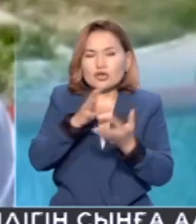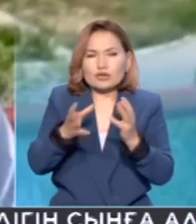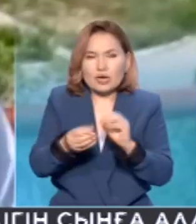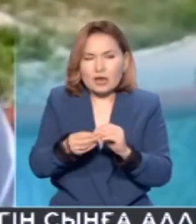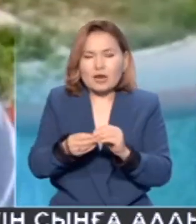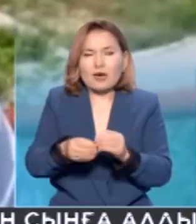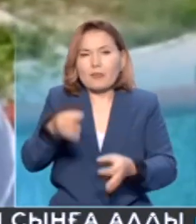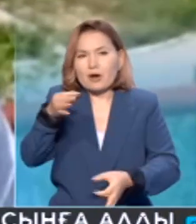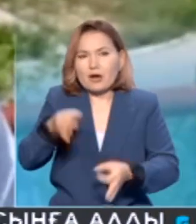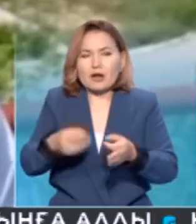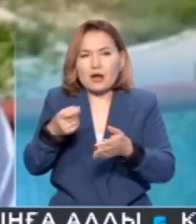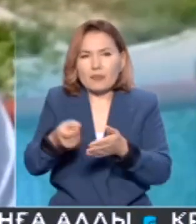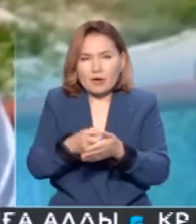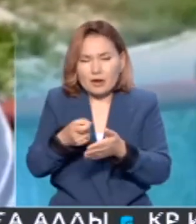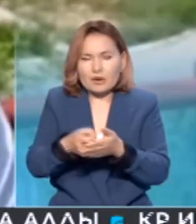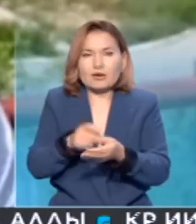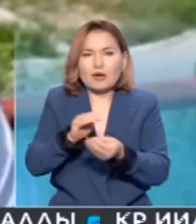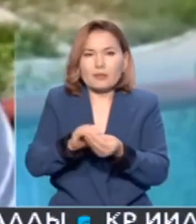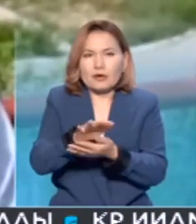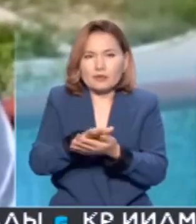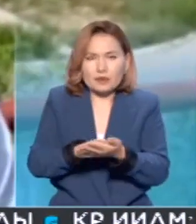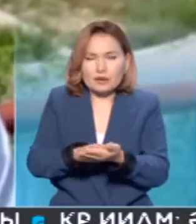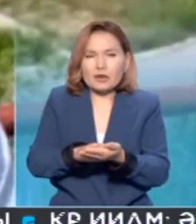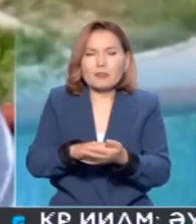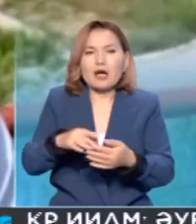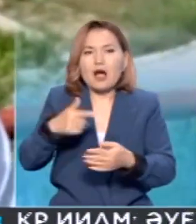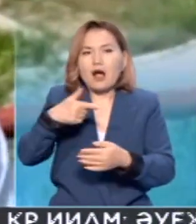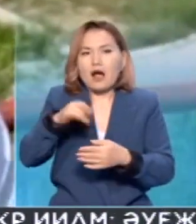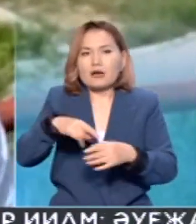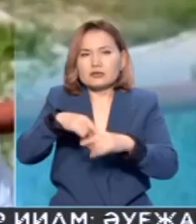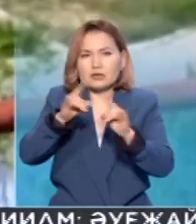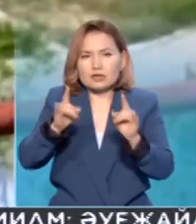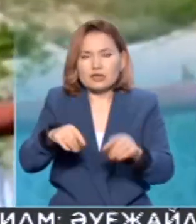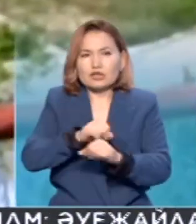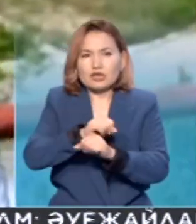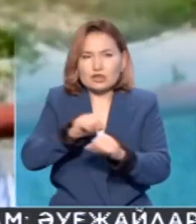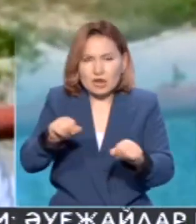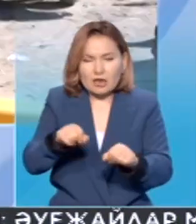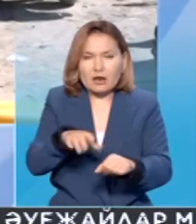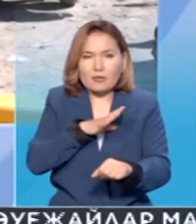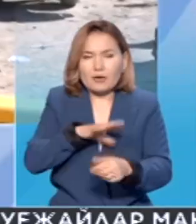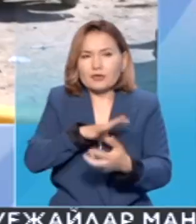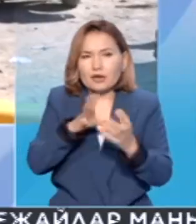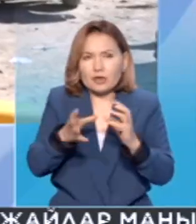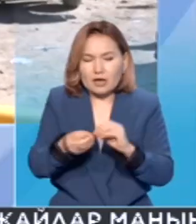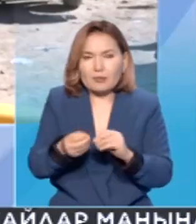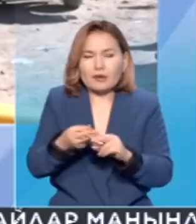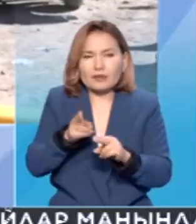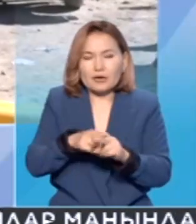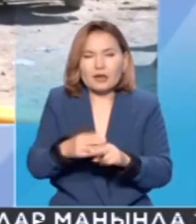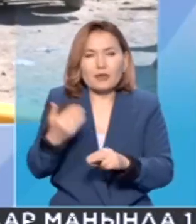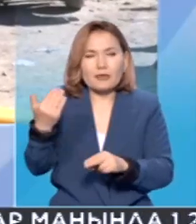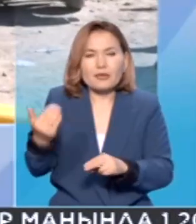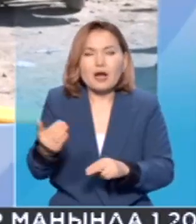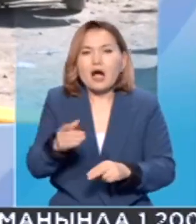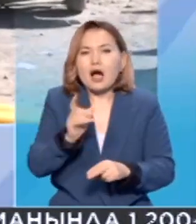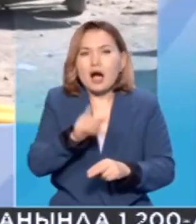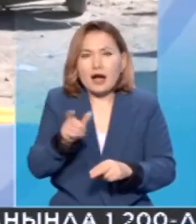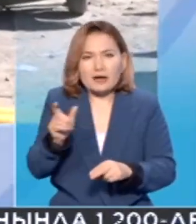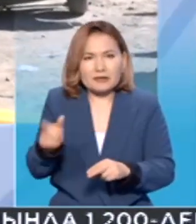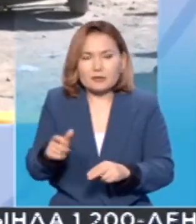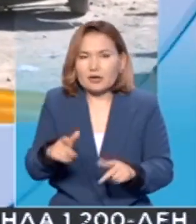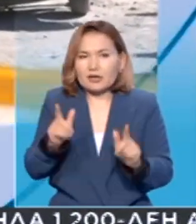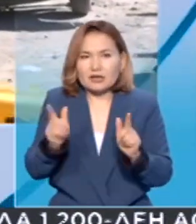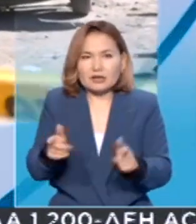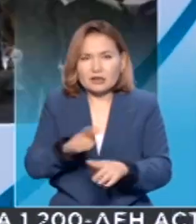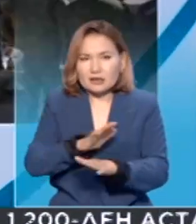қылмыстық істі тергеу барысында кешенді жарылыс техникалық сараптама тағайындалған. Оның нәтижесімен жәбірленуші тарап өкілдері